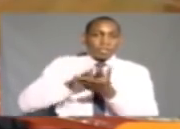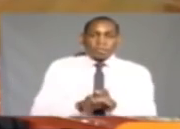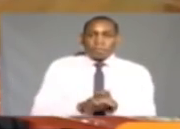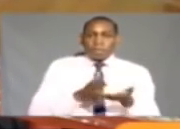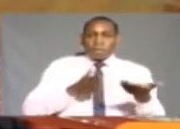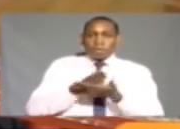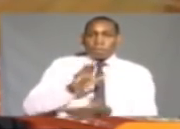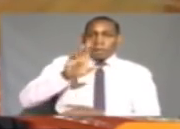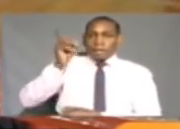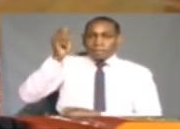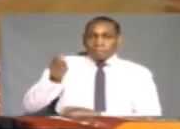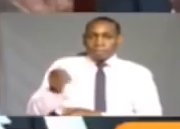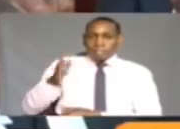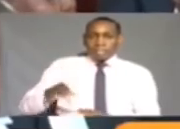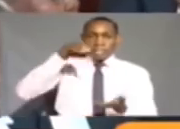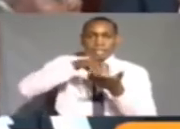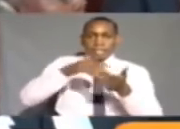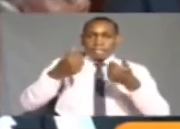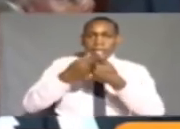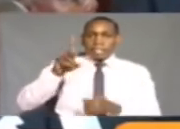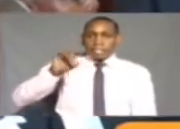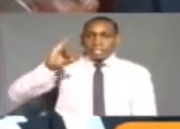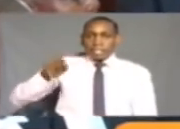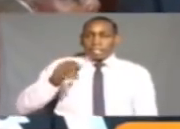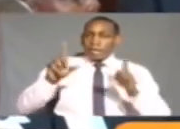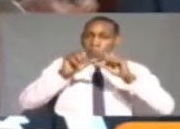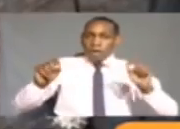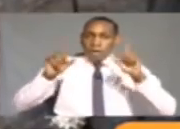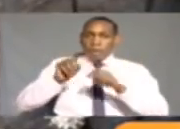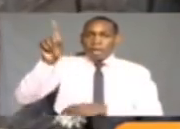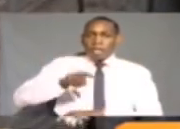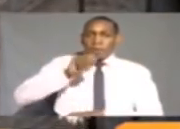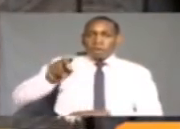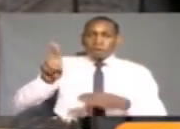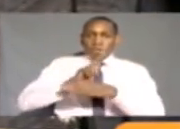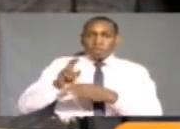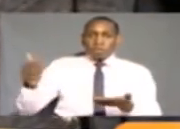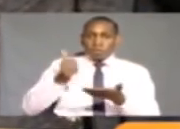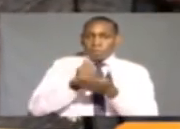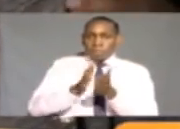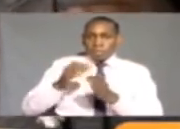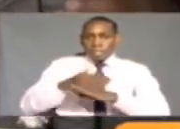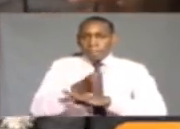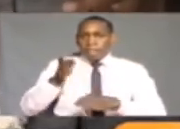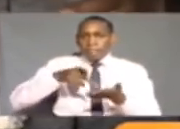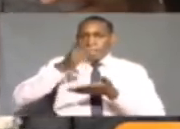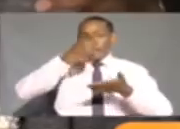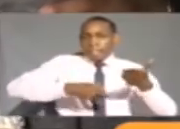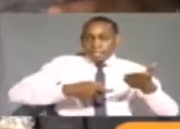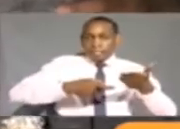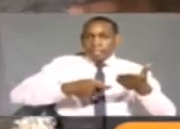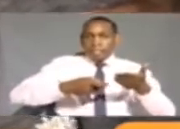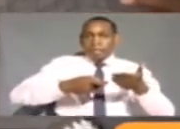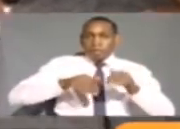mujibu wa majaji hao, mashtaka dhidi ya Mwilu ambapo anatuhumiwa kwa utumizi mbaya wa ofisi na kukwepa ushuru yalikuwa